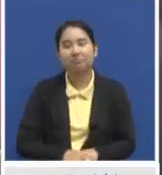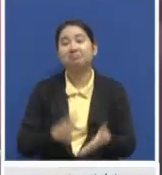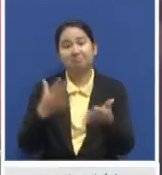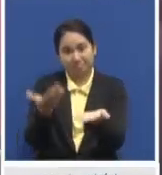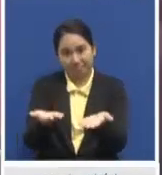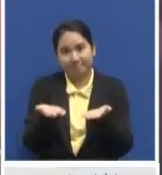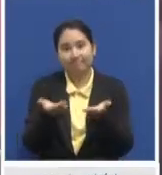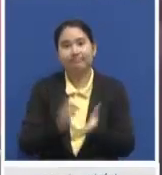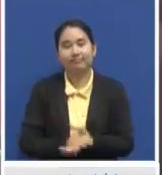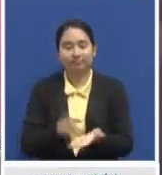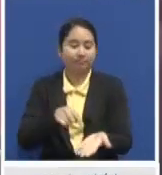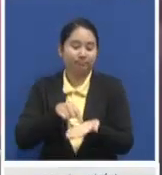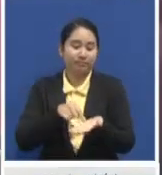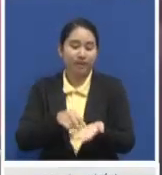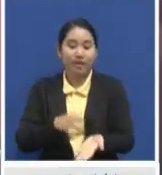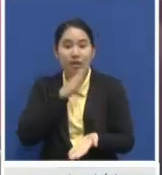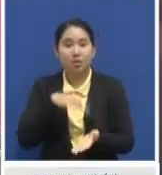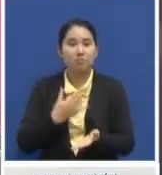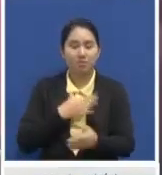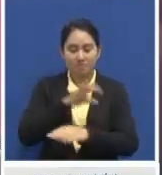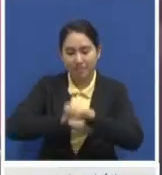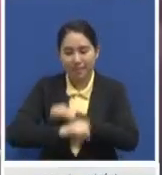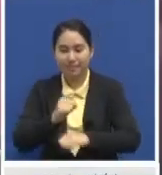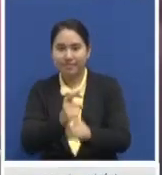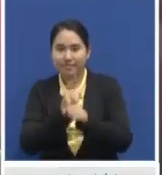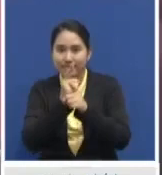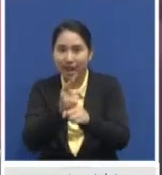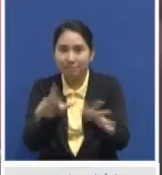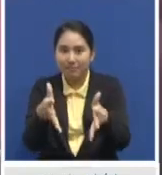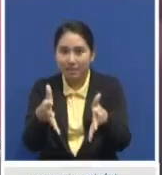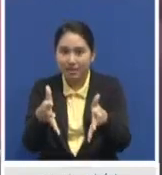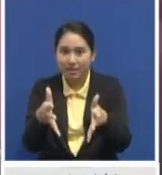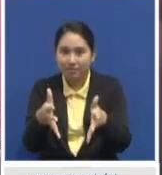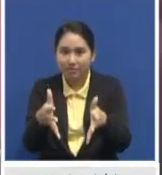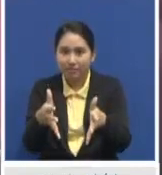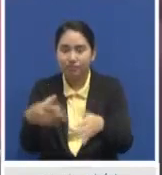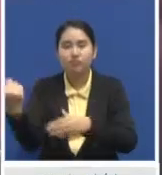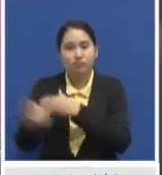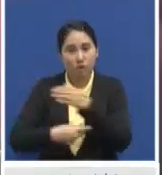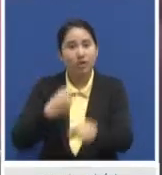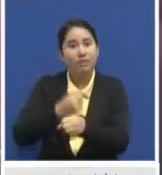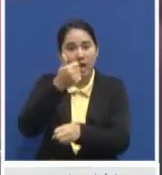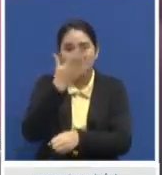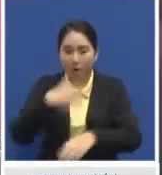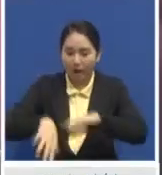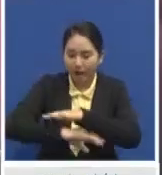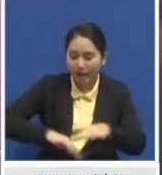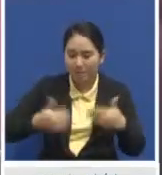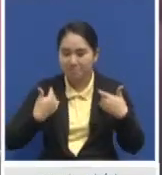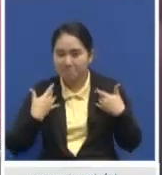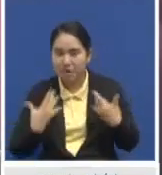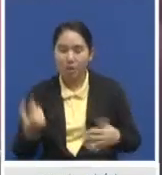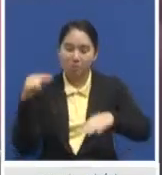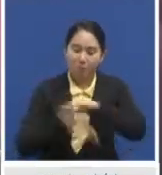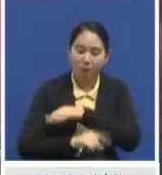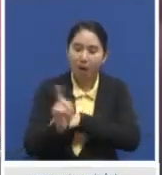เลยแล้วถ้าผมไม่ทำท่านเล่นงานผมได้ละเว้นอะไรได้หมดเลยเพราะท่านมีหลักฐานหมดไม่ว่าจะหัวไม่ว่า